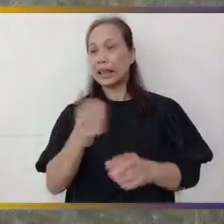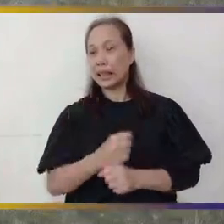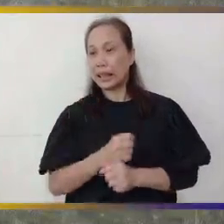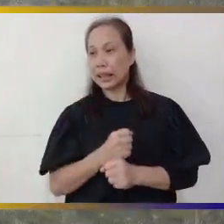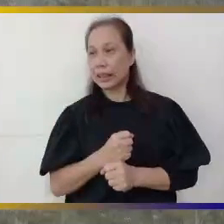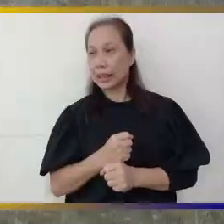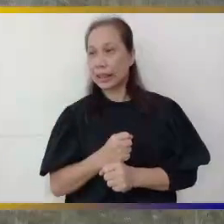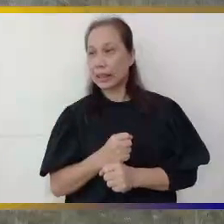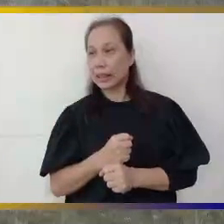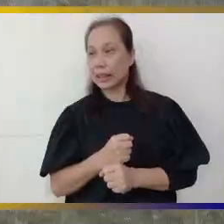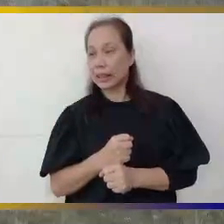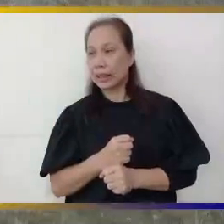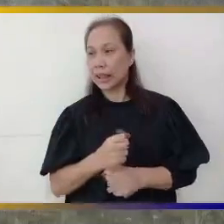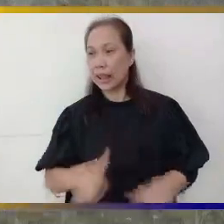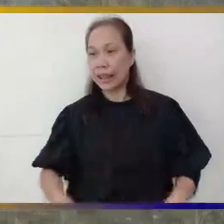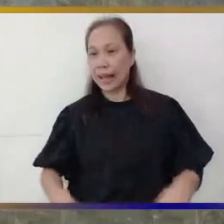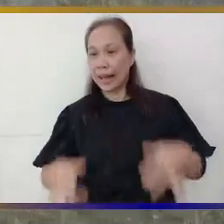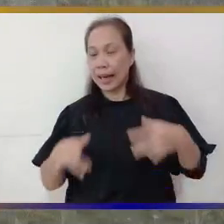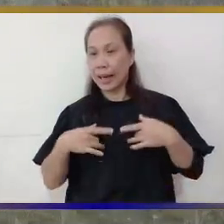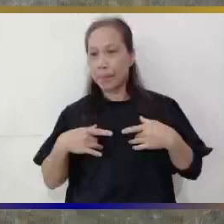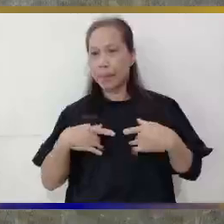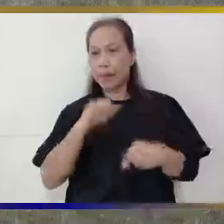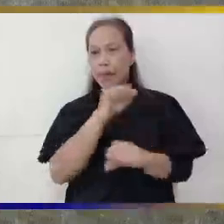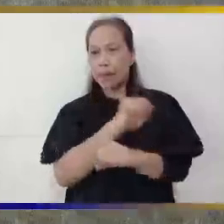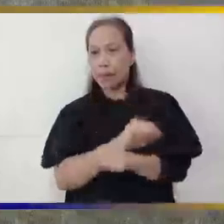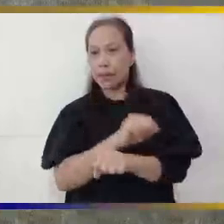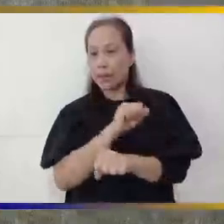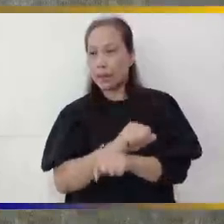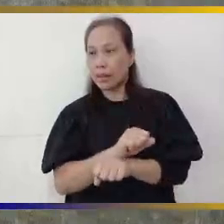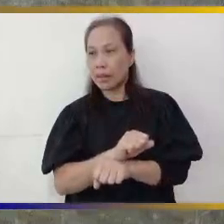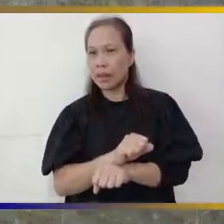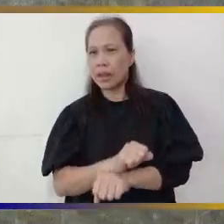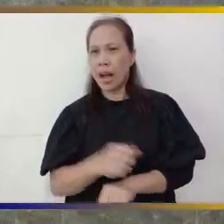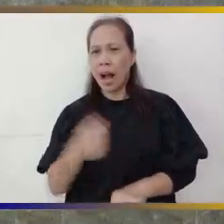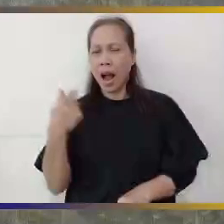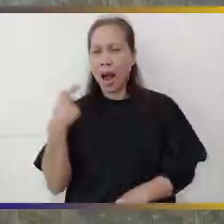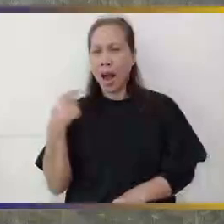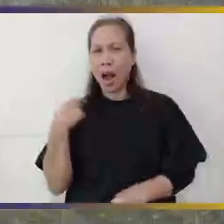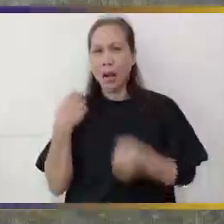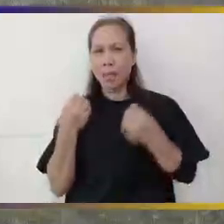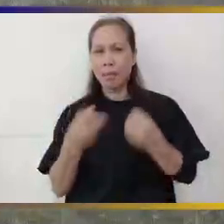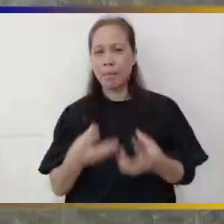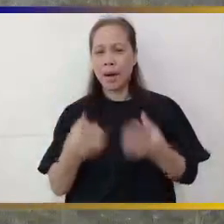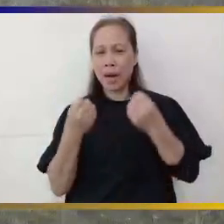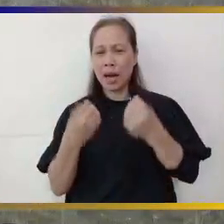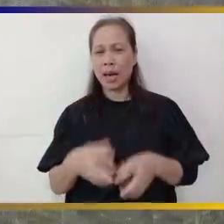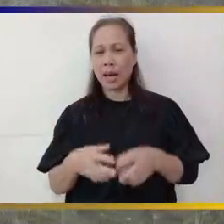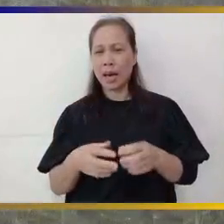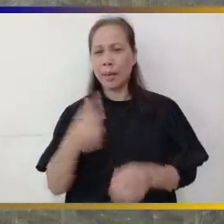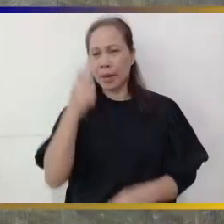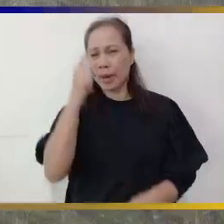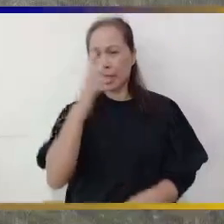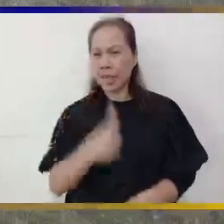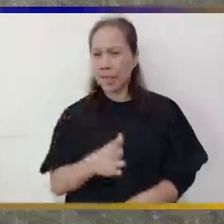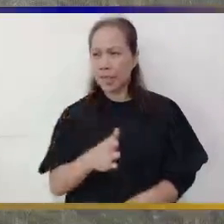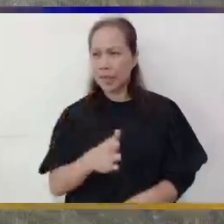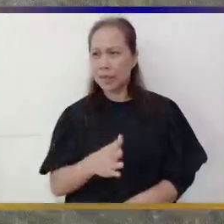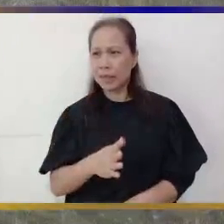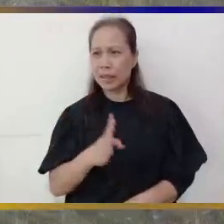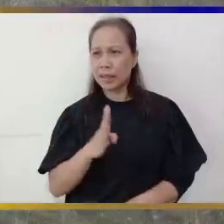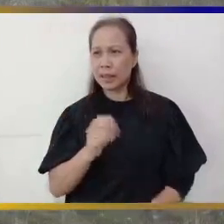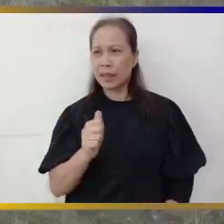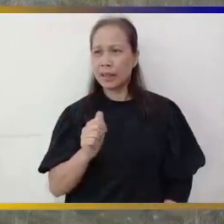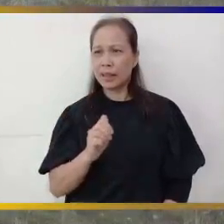akala nila bless sila na meron silang ibang mga diyos-diyosan yung mga yung other Nation like Babylon